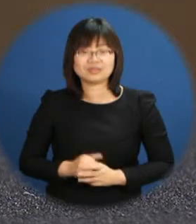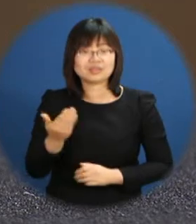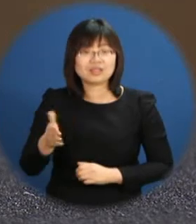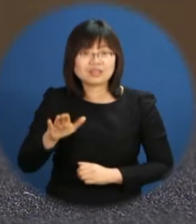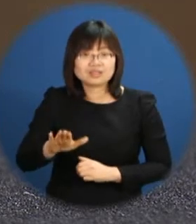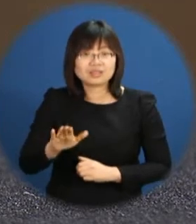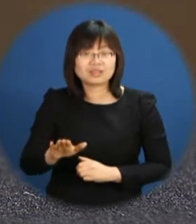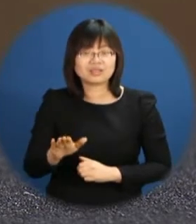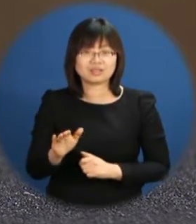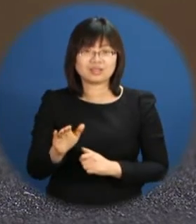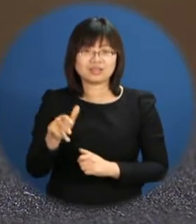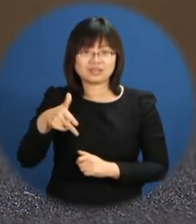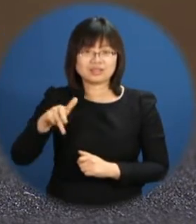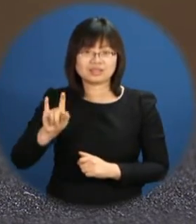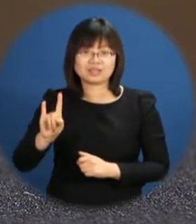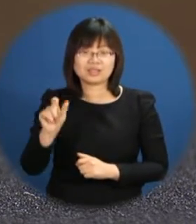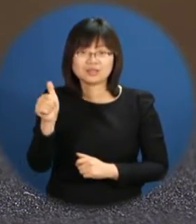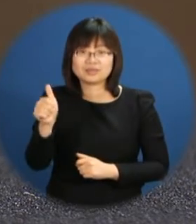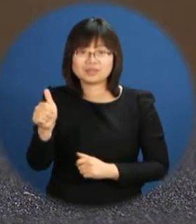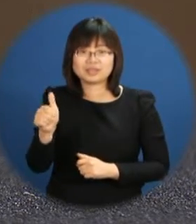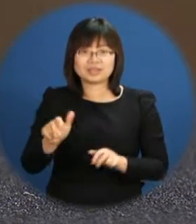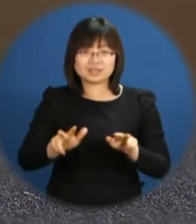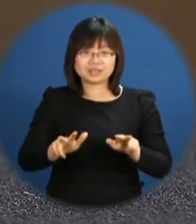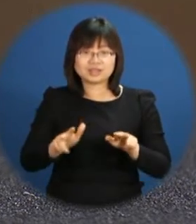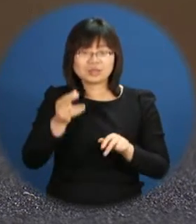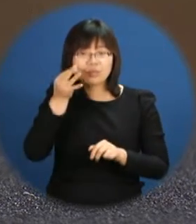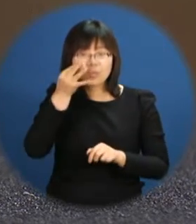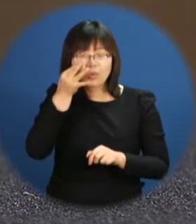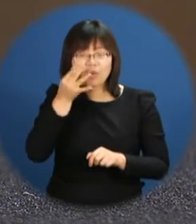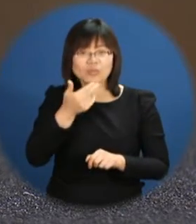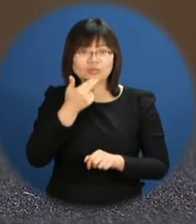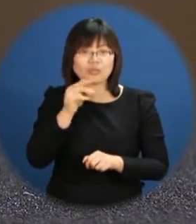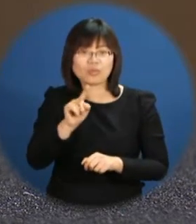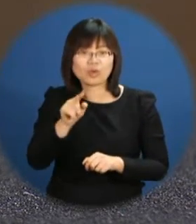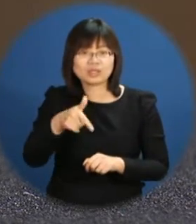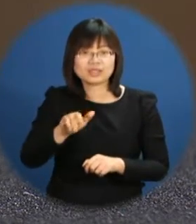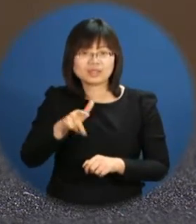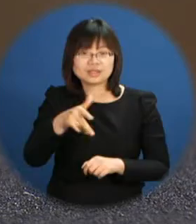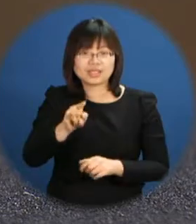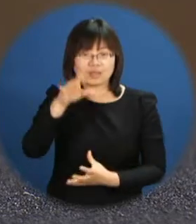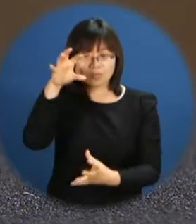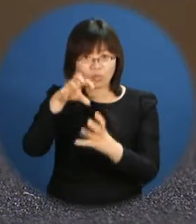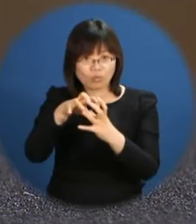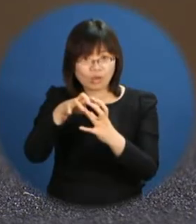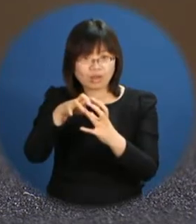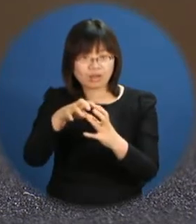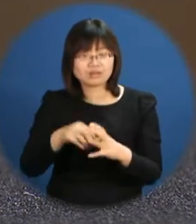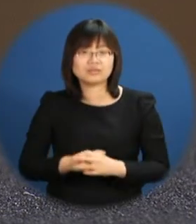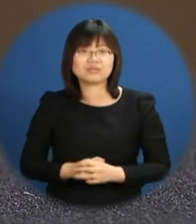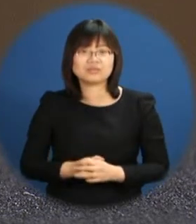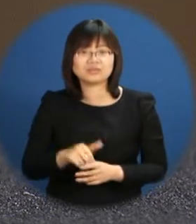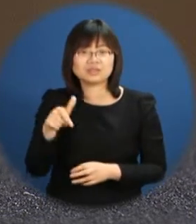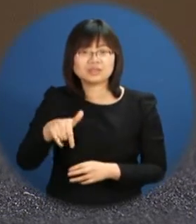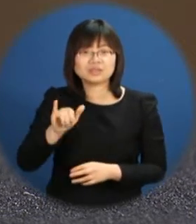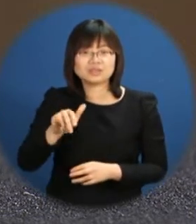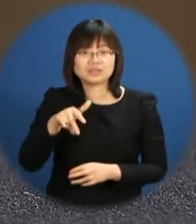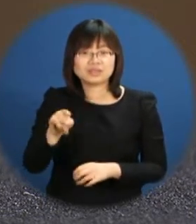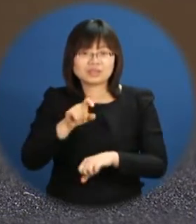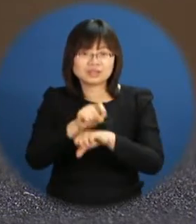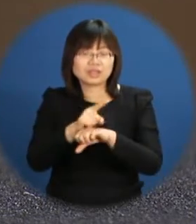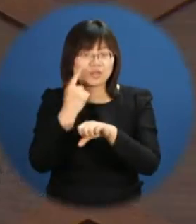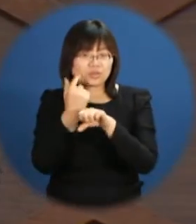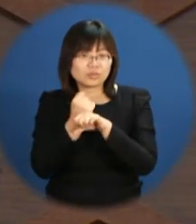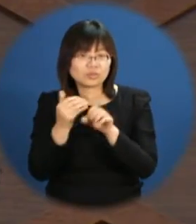근데 이제 이 사람이 제가 지금 보여 드리지 않을 것은 이 기체를 모아 가지고 그 기체 성질을